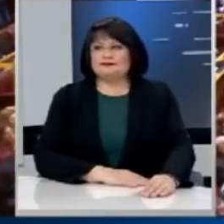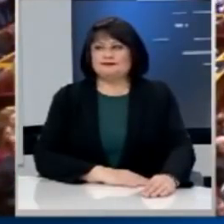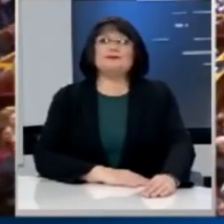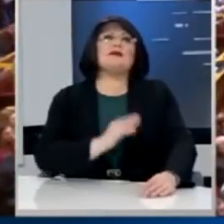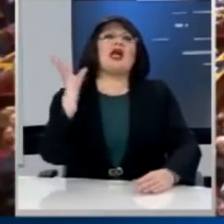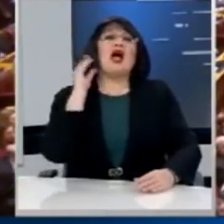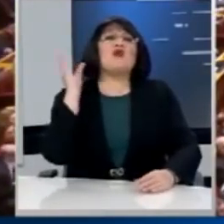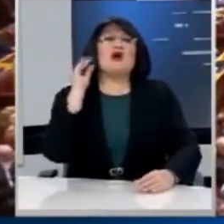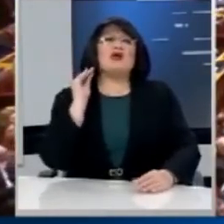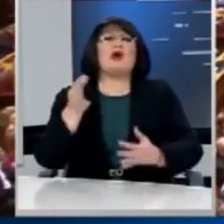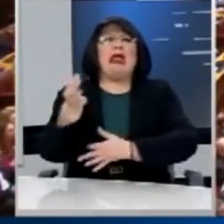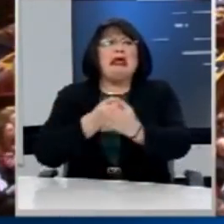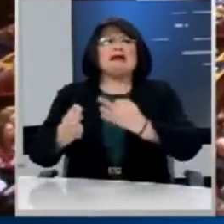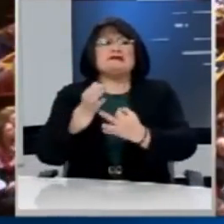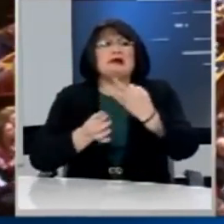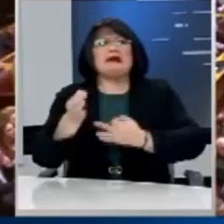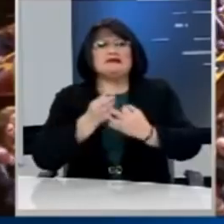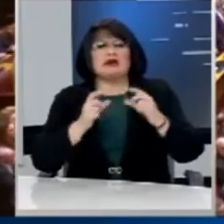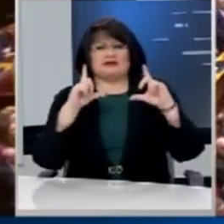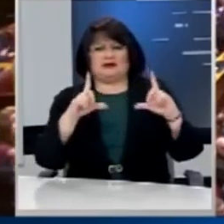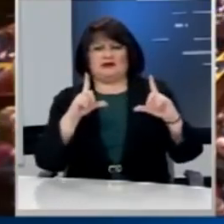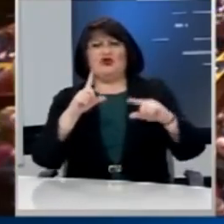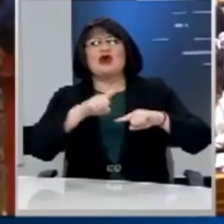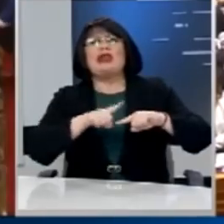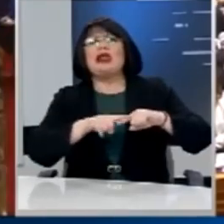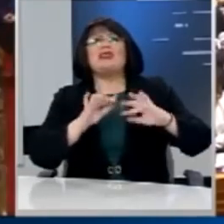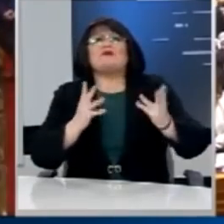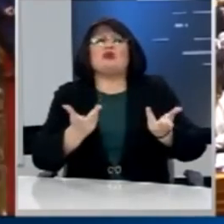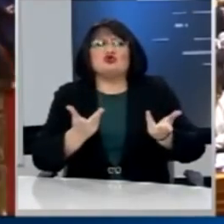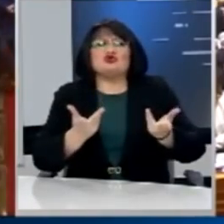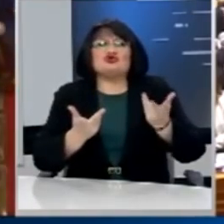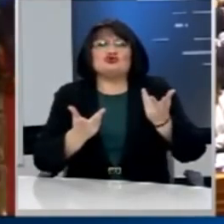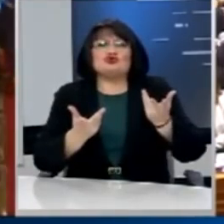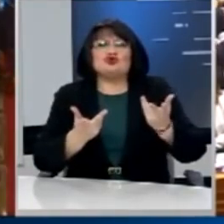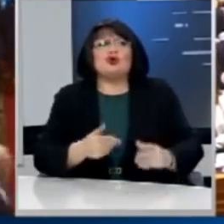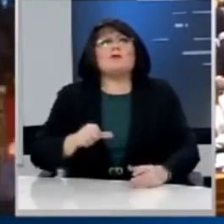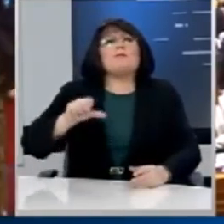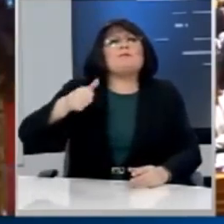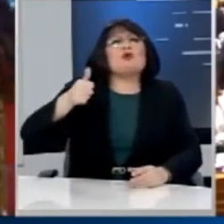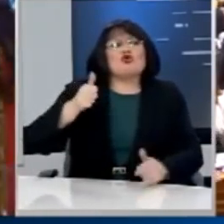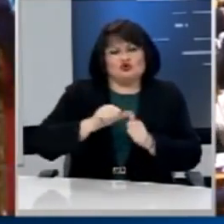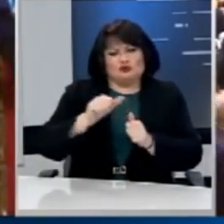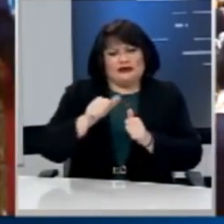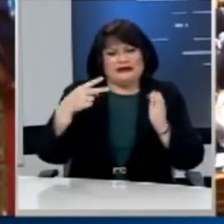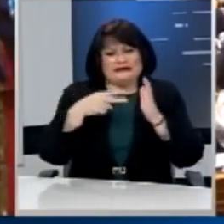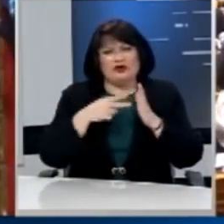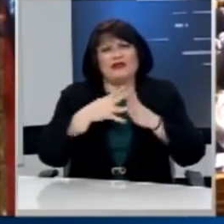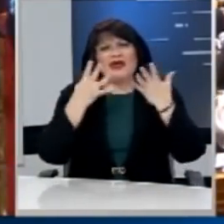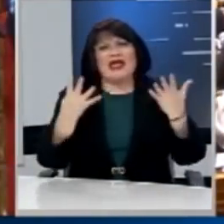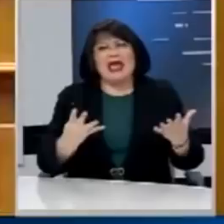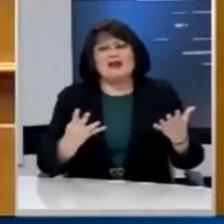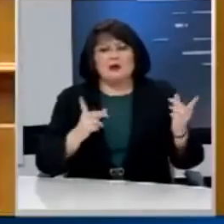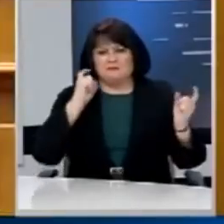Σας άκουγα να περιγράφετε την εικόνα της Ελλάδος των πρώτων μηνών του 2019